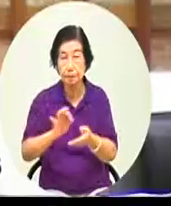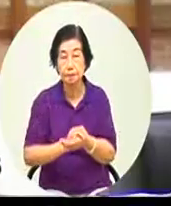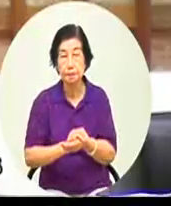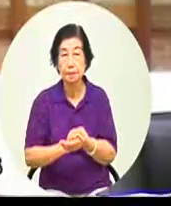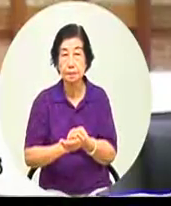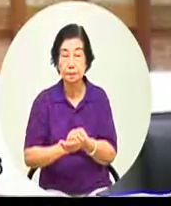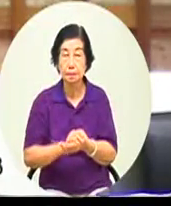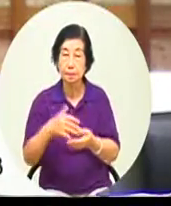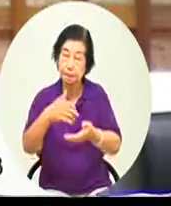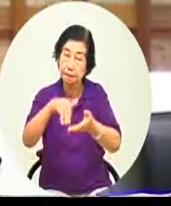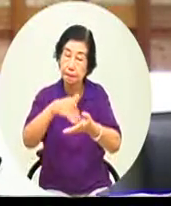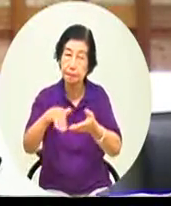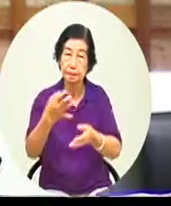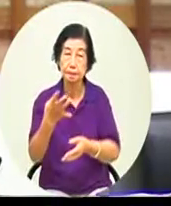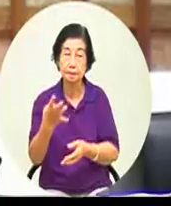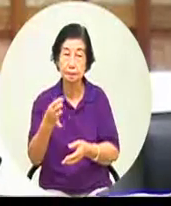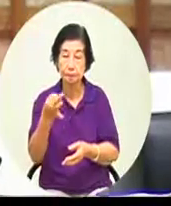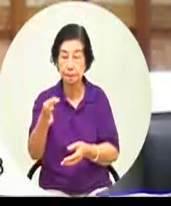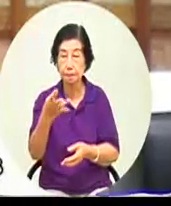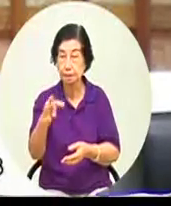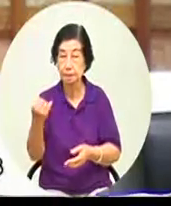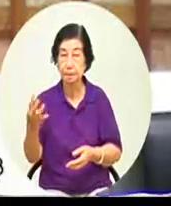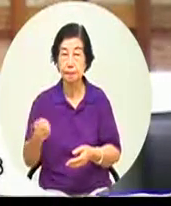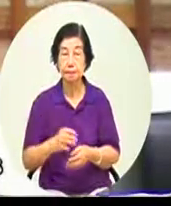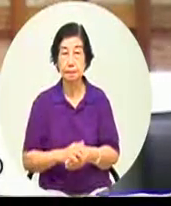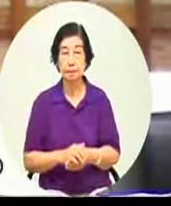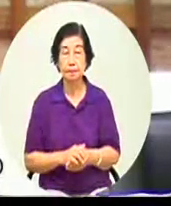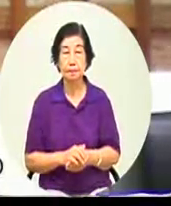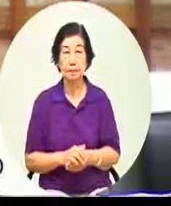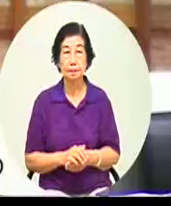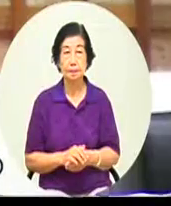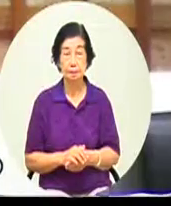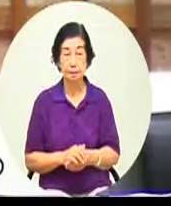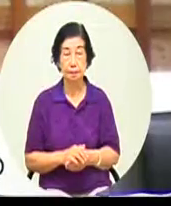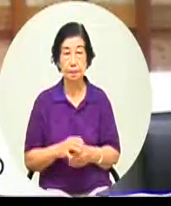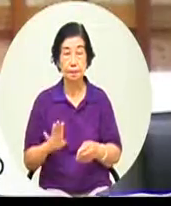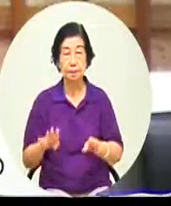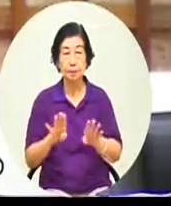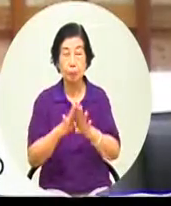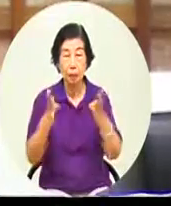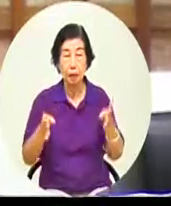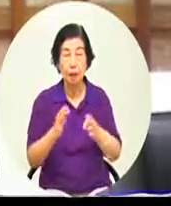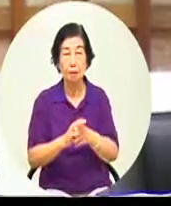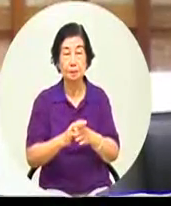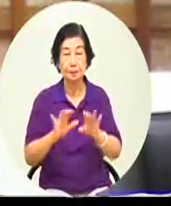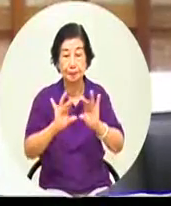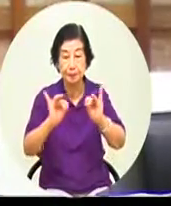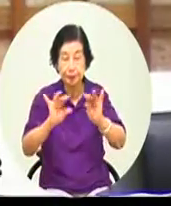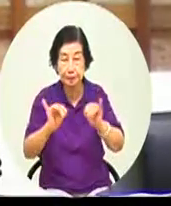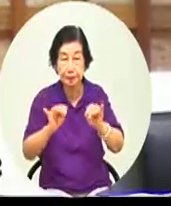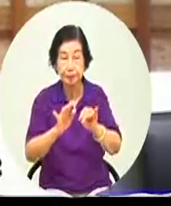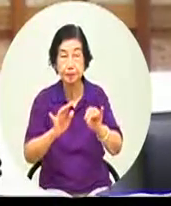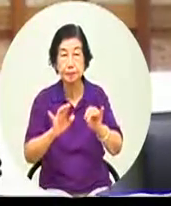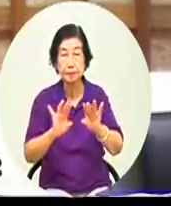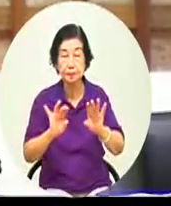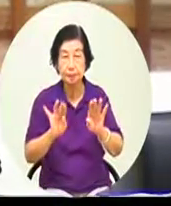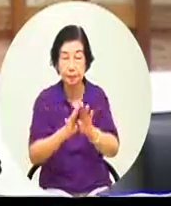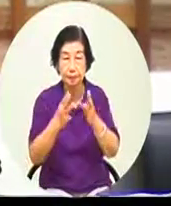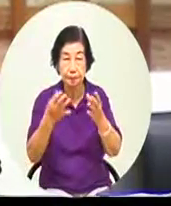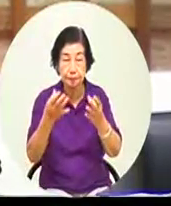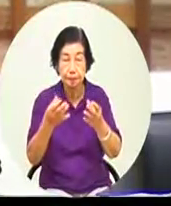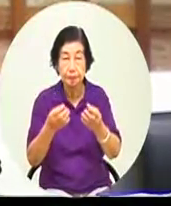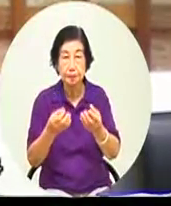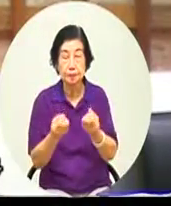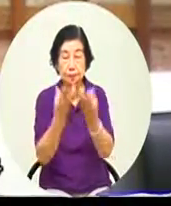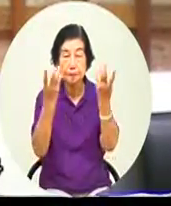少钱？另外，我们家总我们土开基金、土地开发基金是多少？到目前为止执行